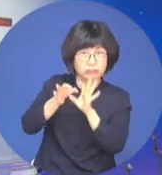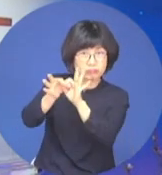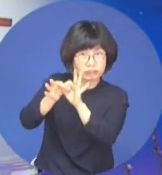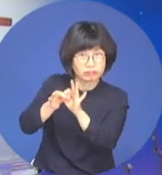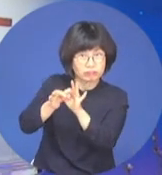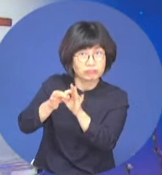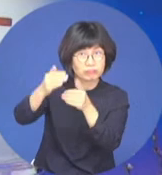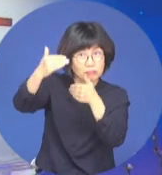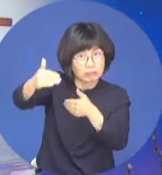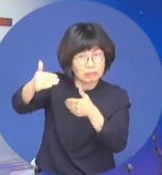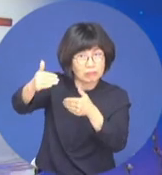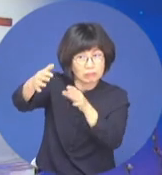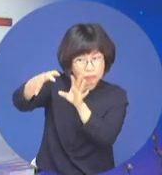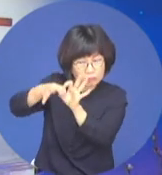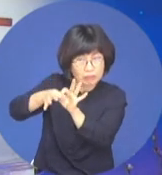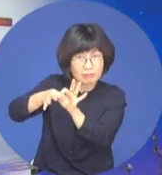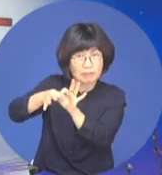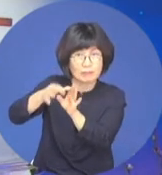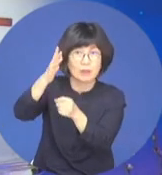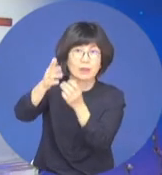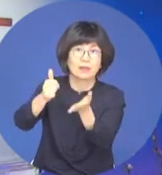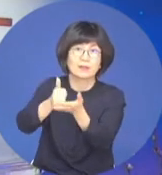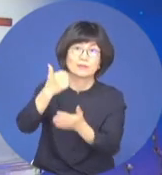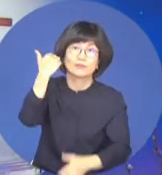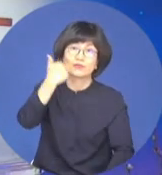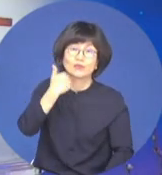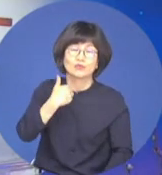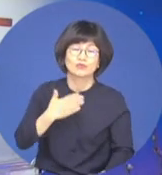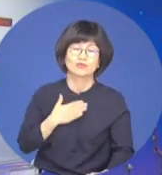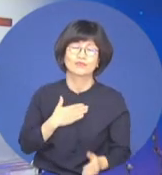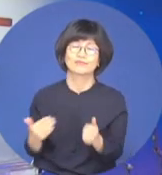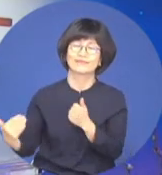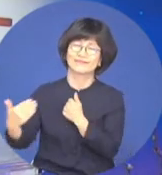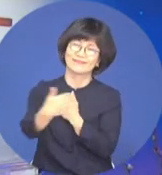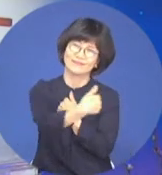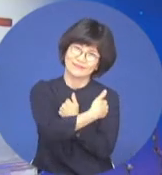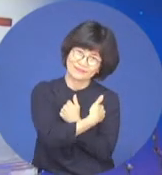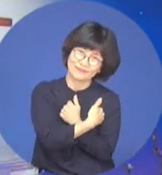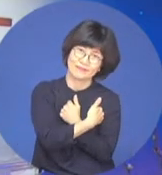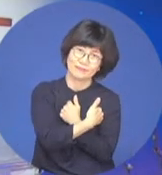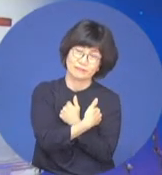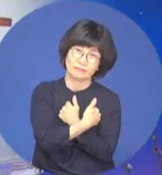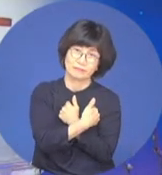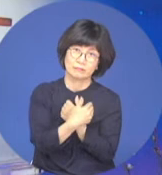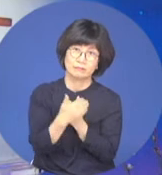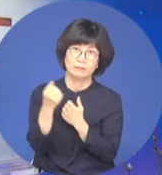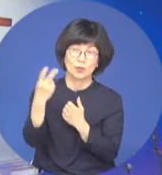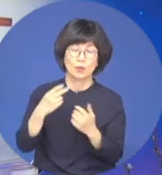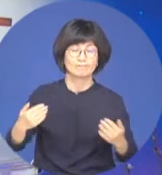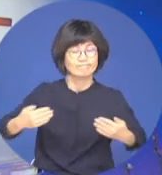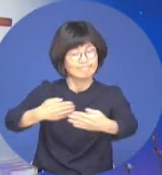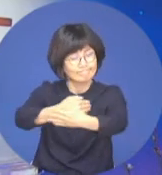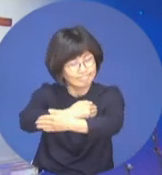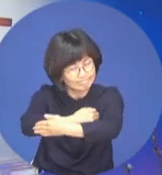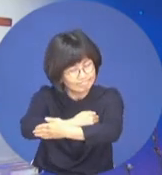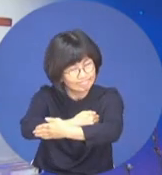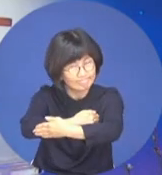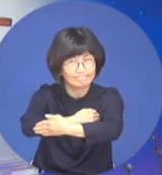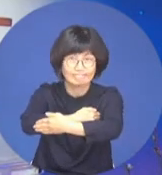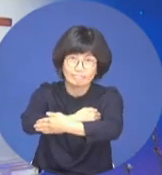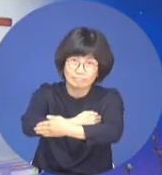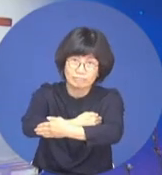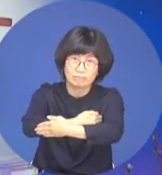우리에게 어떤 분이냐면 우리를 안아주시는 분, 그리고 포옹해 주시는 분, 껴안아 주시는